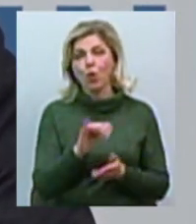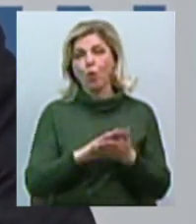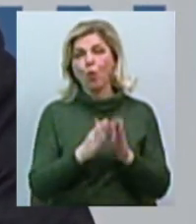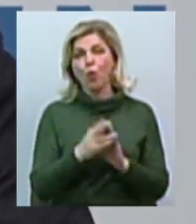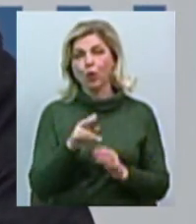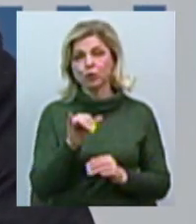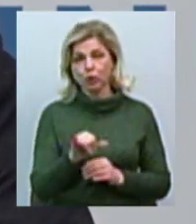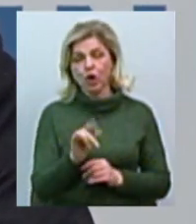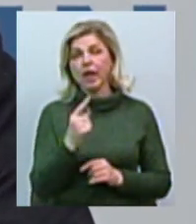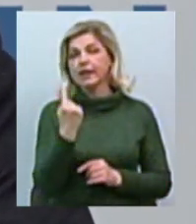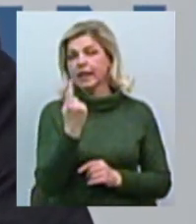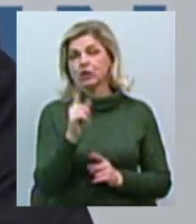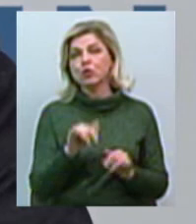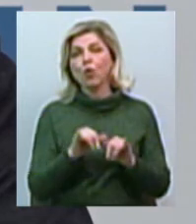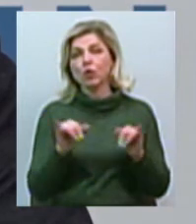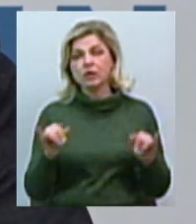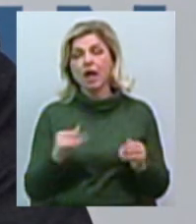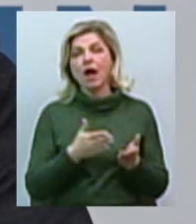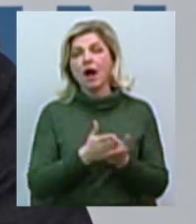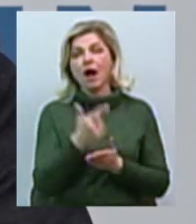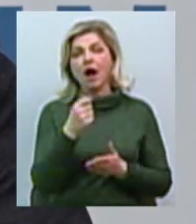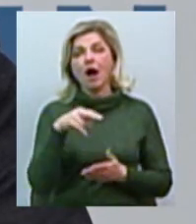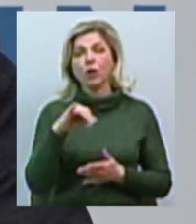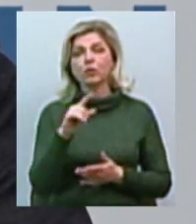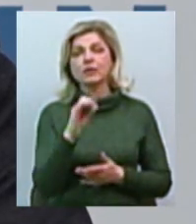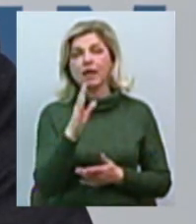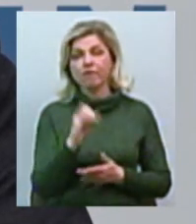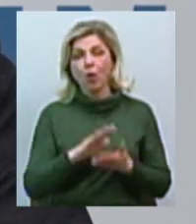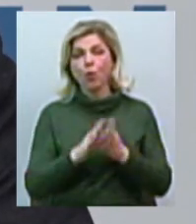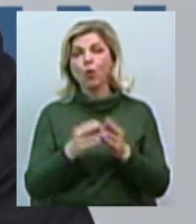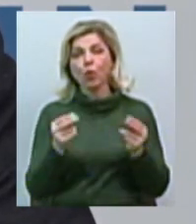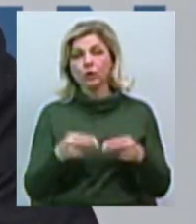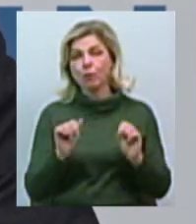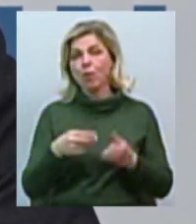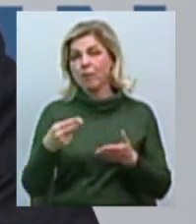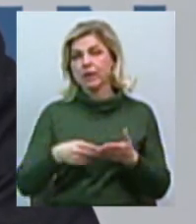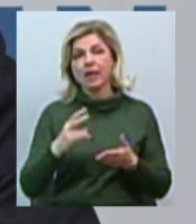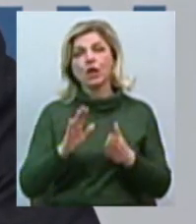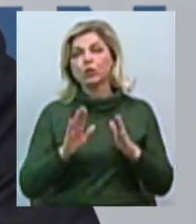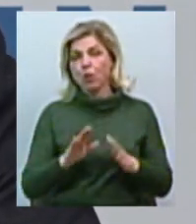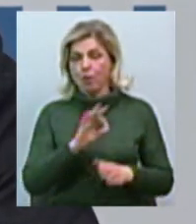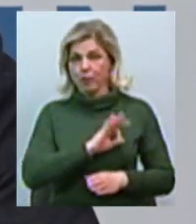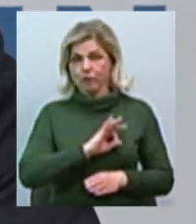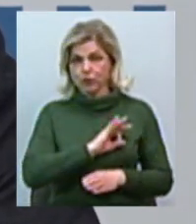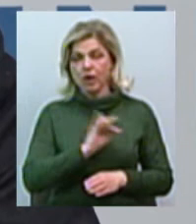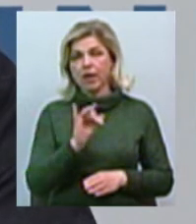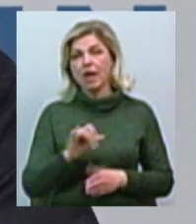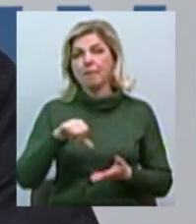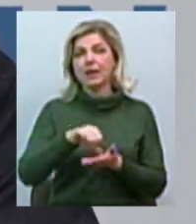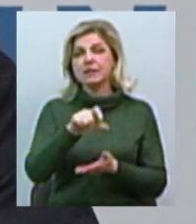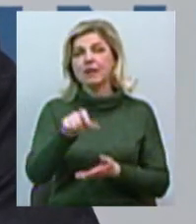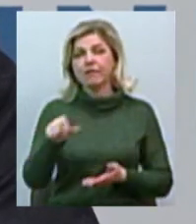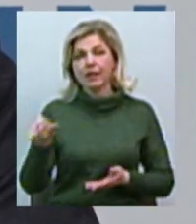що розширюється, що галузеві угоди чи колективні угоди можуть підписувати не тільки профспілки, а